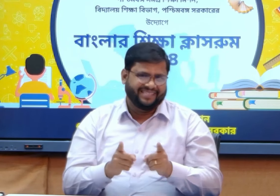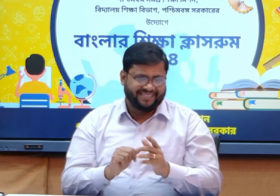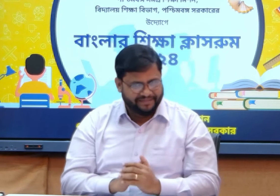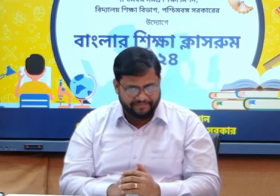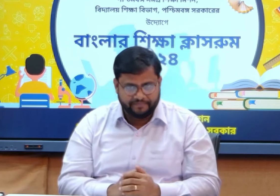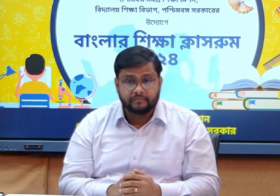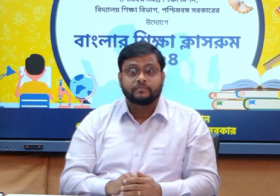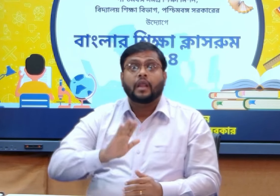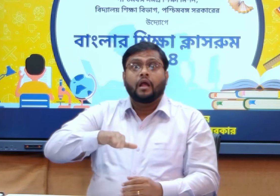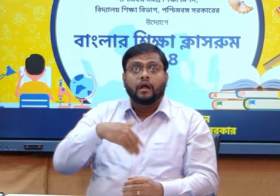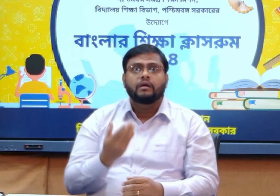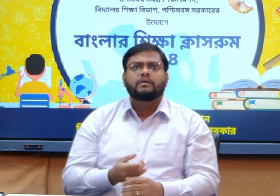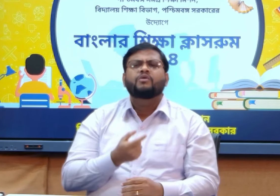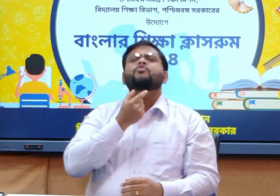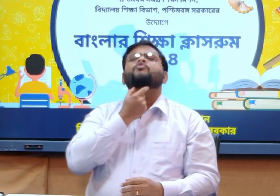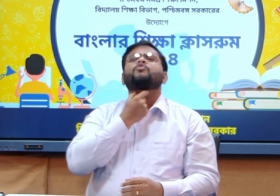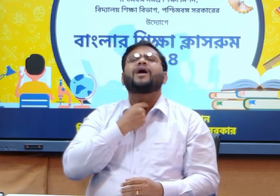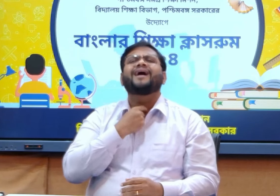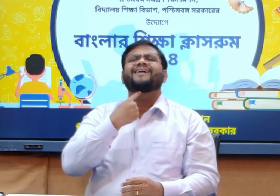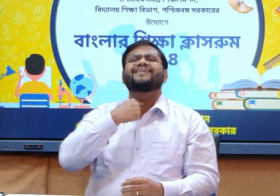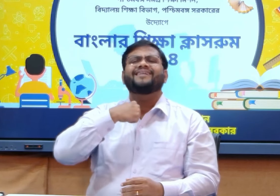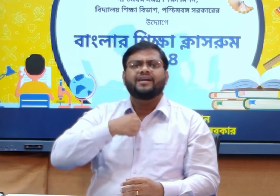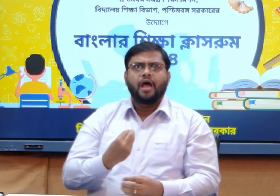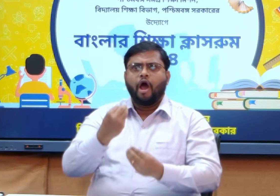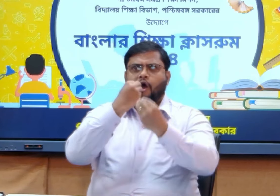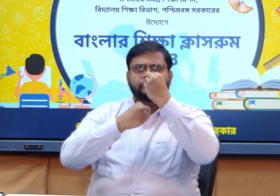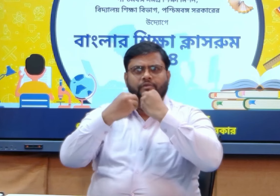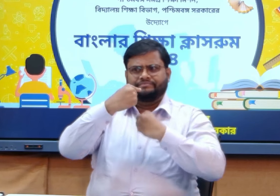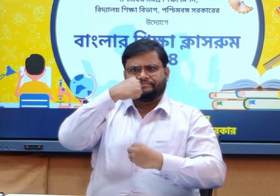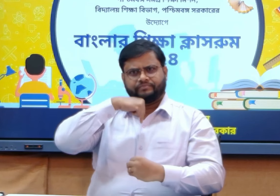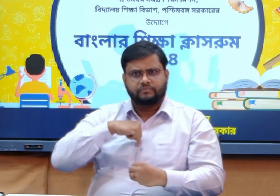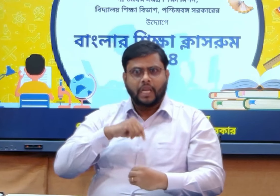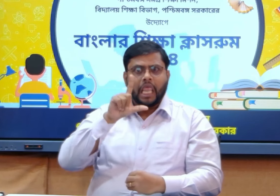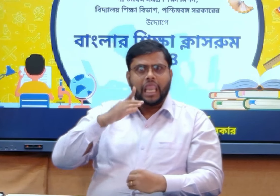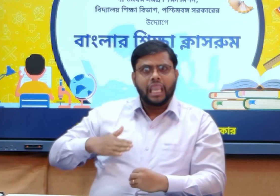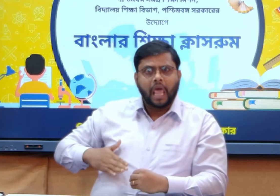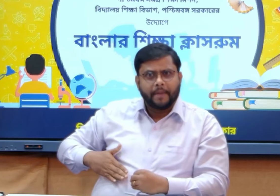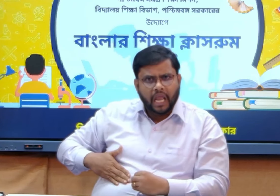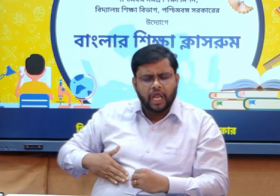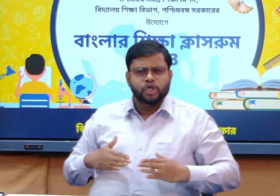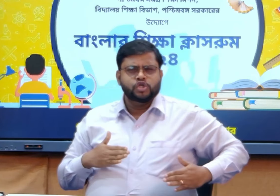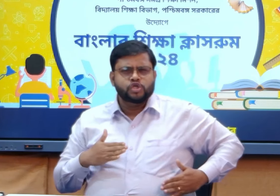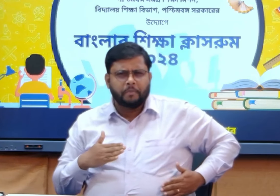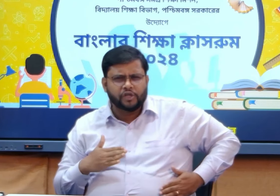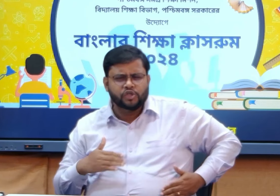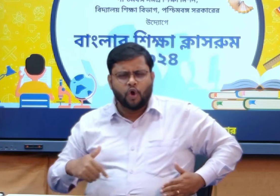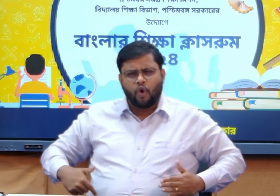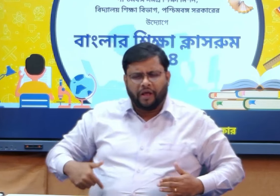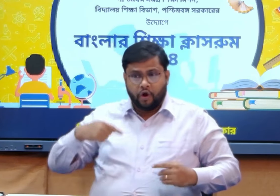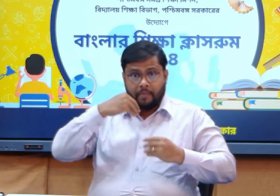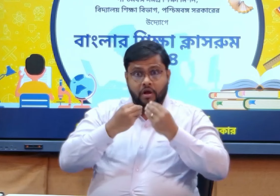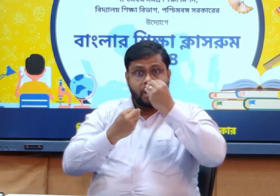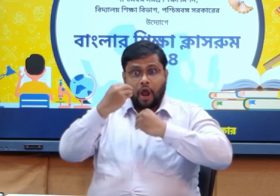জন্য জাতের যত্ন নেওয়াটা তোমাদের খুব দরকার আর আমাদের খাবারটা যখন গলা দিয়ে আমরা নামি আমাদের পাকস্থলী